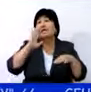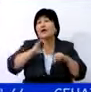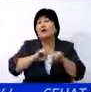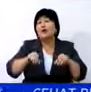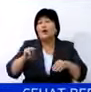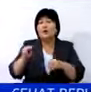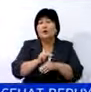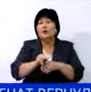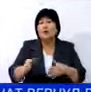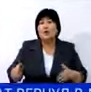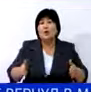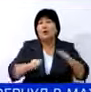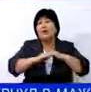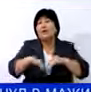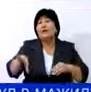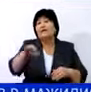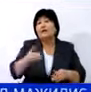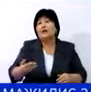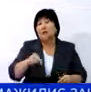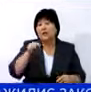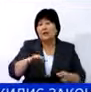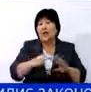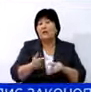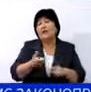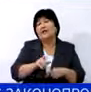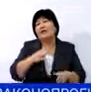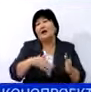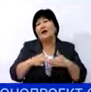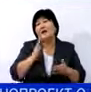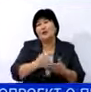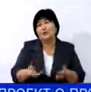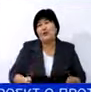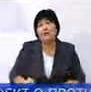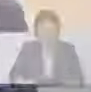строят дороги, прокладывают асфальт. Все мы, жители этого аула, этому только радуемся.